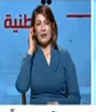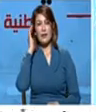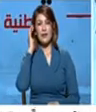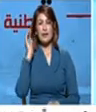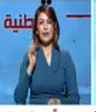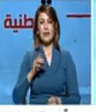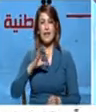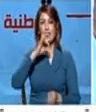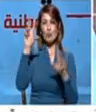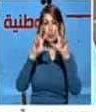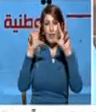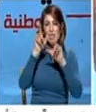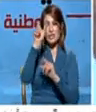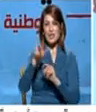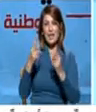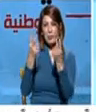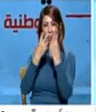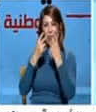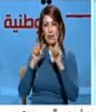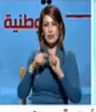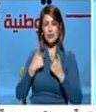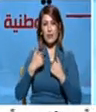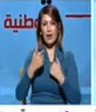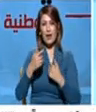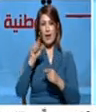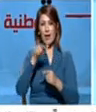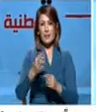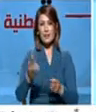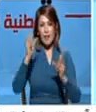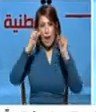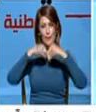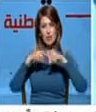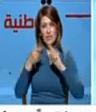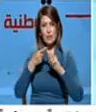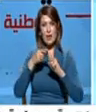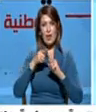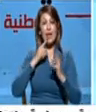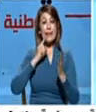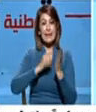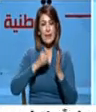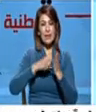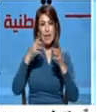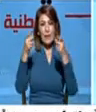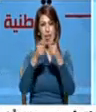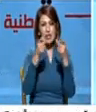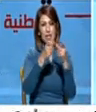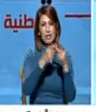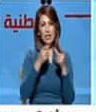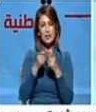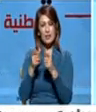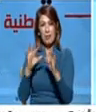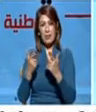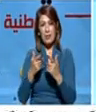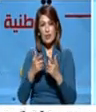ال اللي يخليك مثلا تقبلني اين اول شركه تقبل شاركت فلان ولا ولا اه منتوج